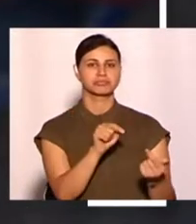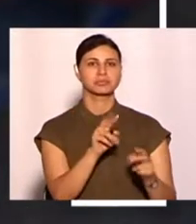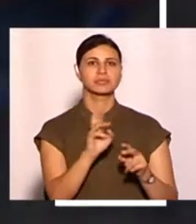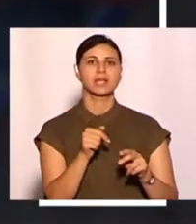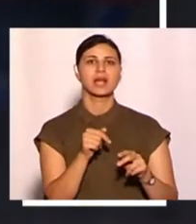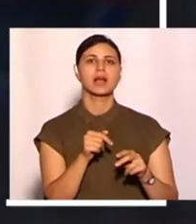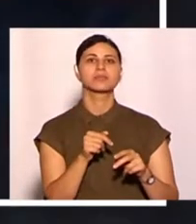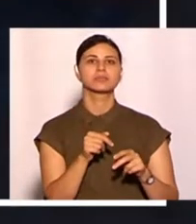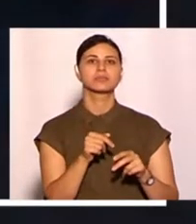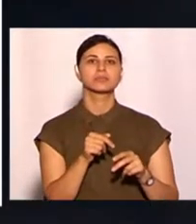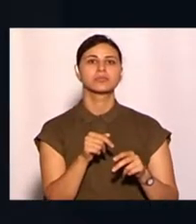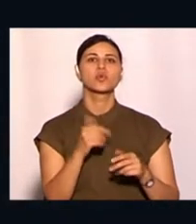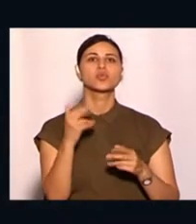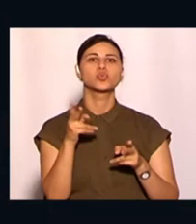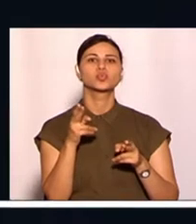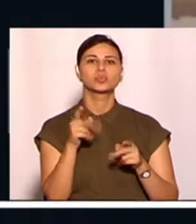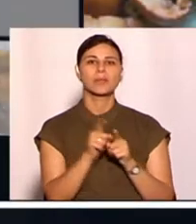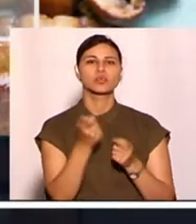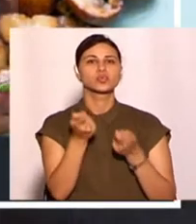ხელს უწყობს უჯრედების განახლებას.